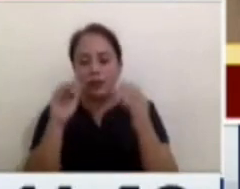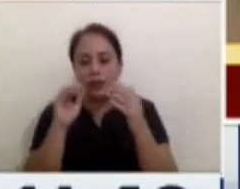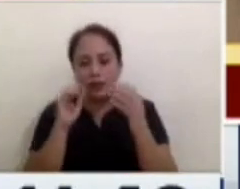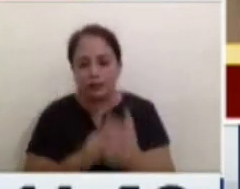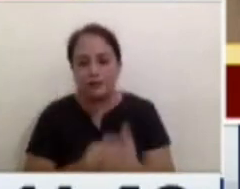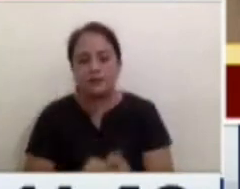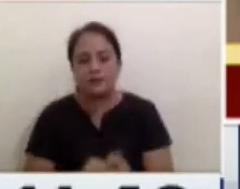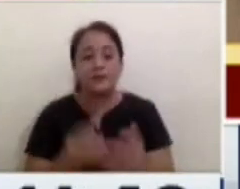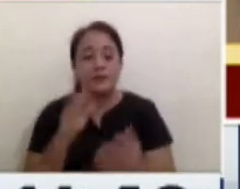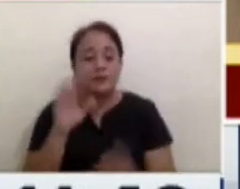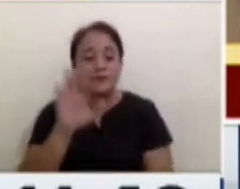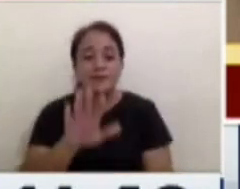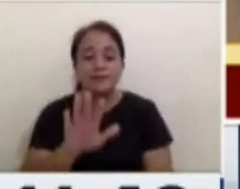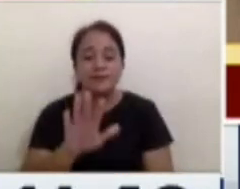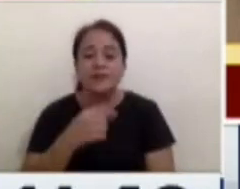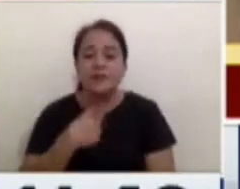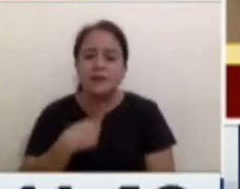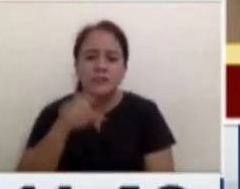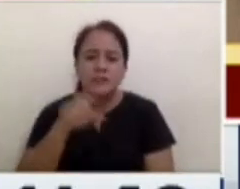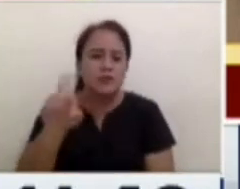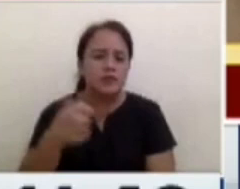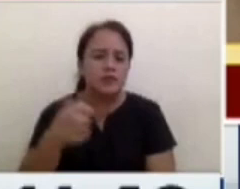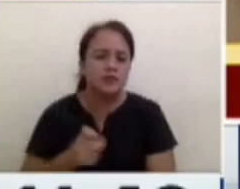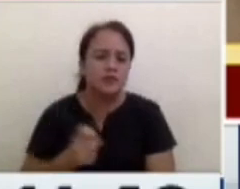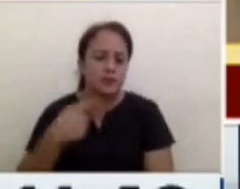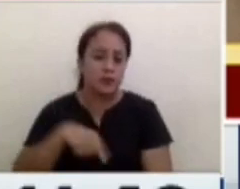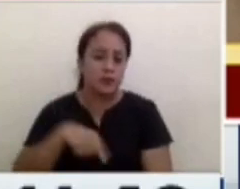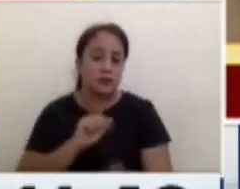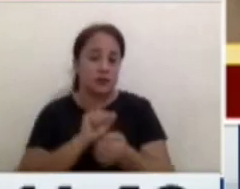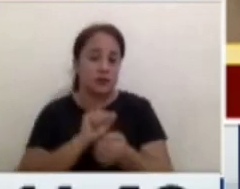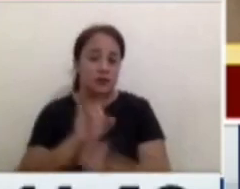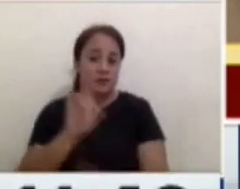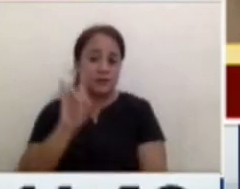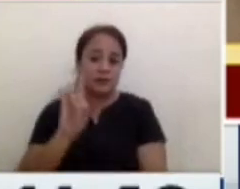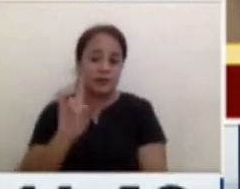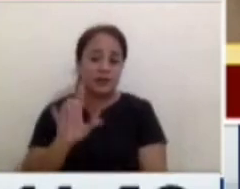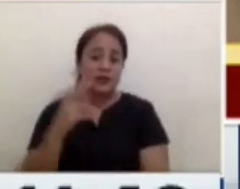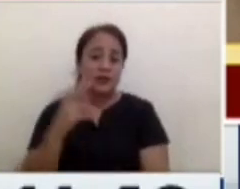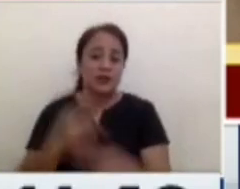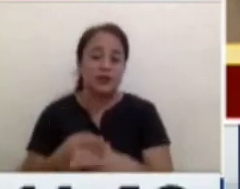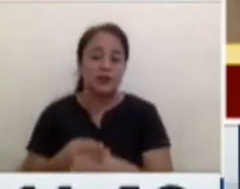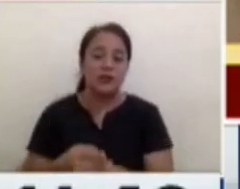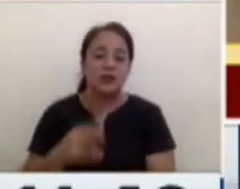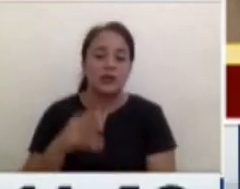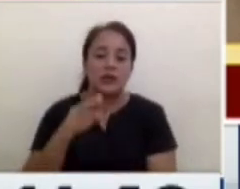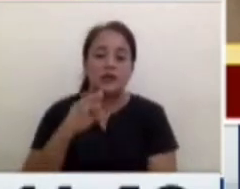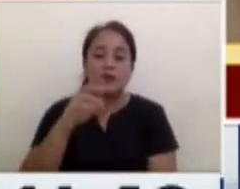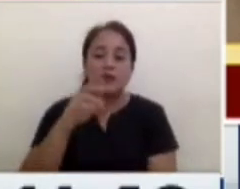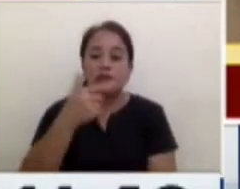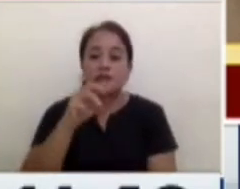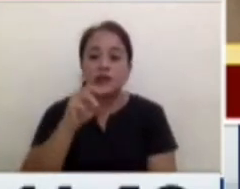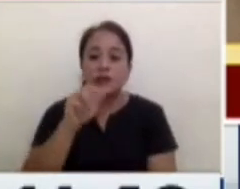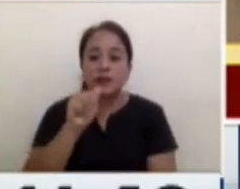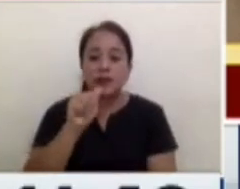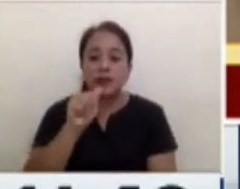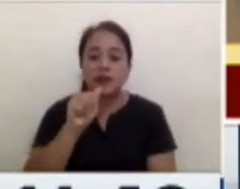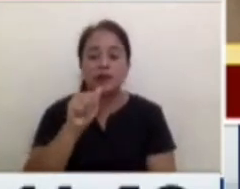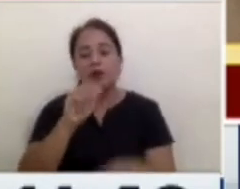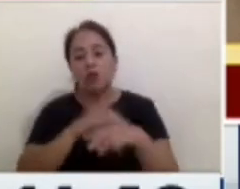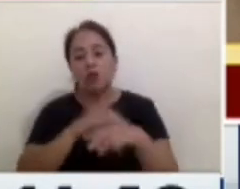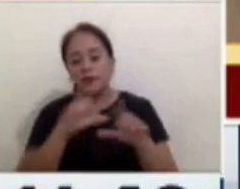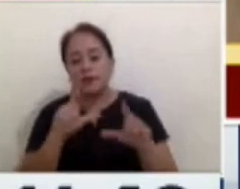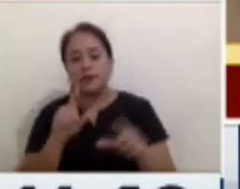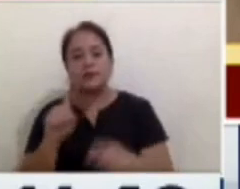growth ay humina or lumiit nga, nag-contract. So I think temporary setback lang ito. Pero susubukan natin na